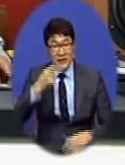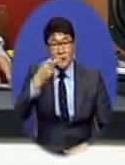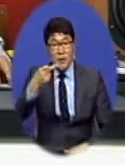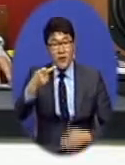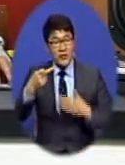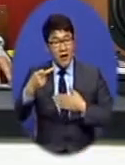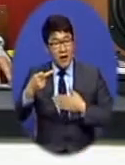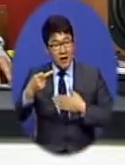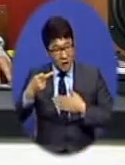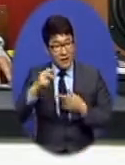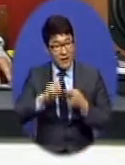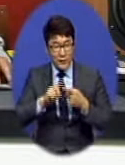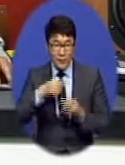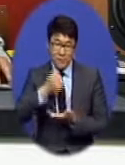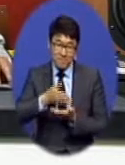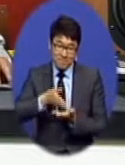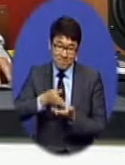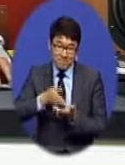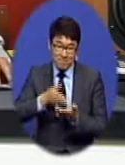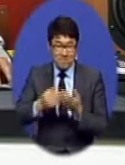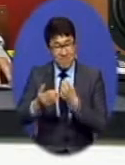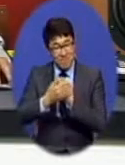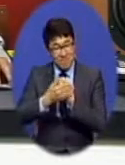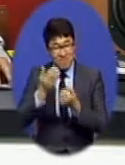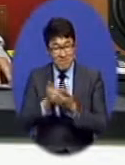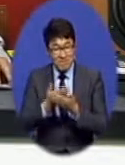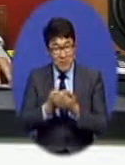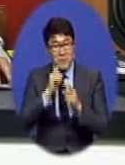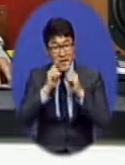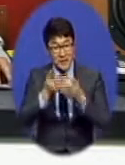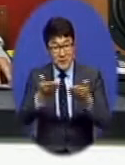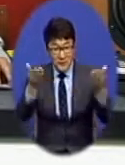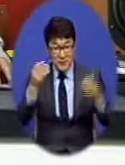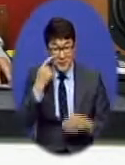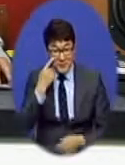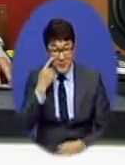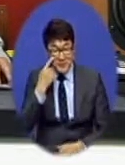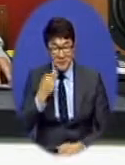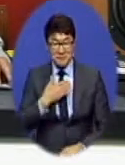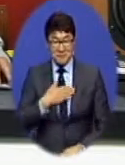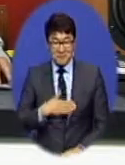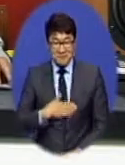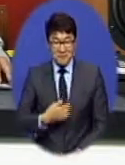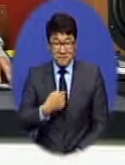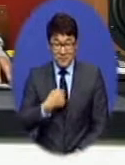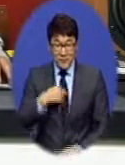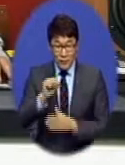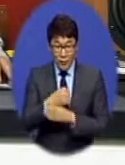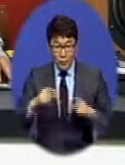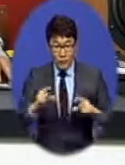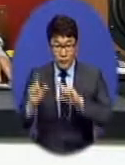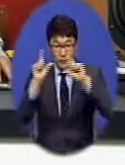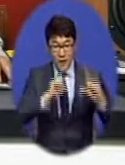참가자 맹태열입니다. 저 많이 좀 투표해주세요. 한마디 하고 노래 들을게요. 예, 알겠습니다. 저 네. 종로구에서